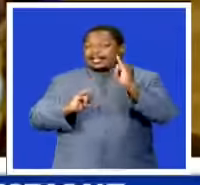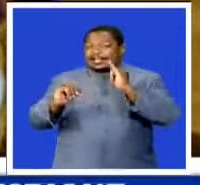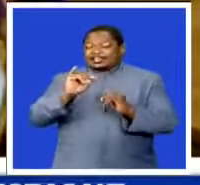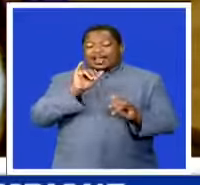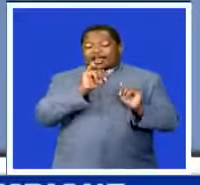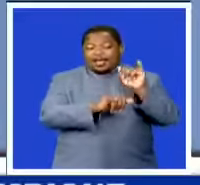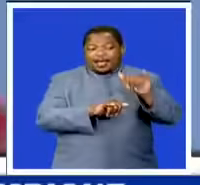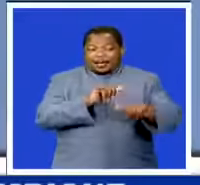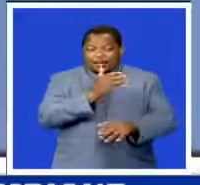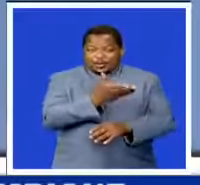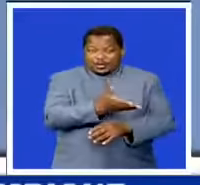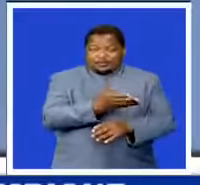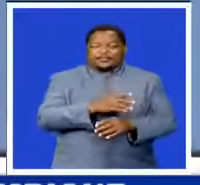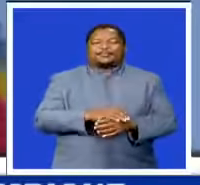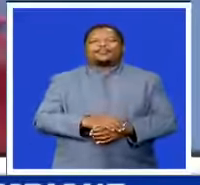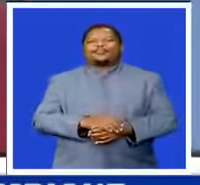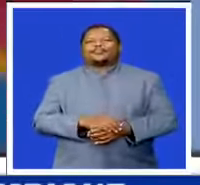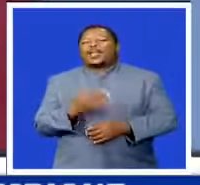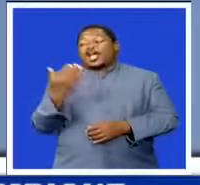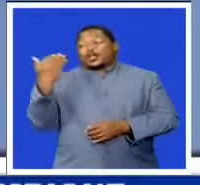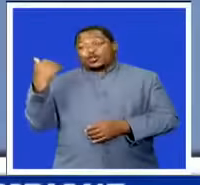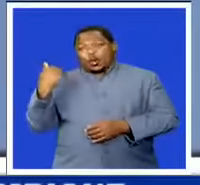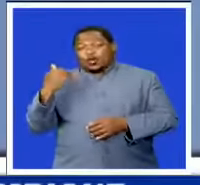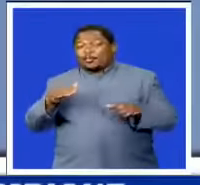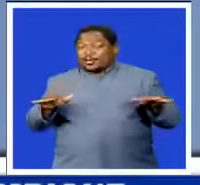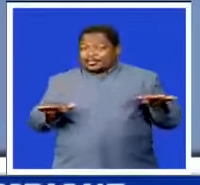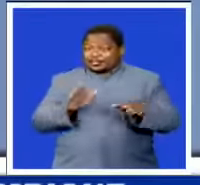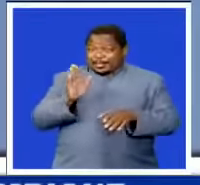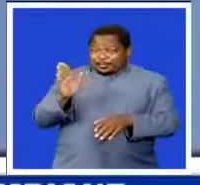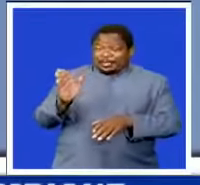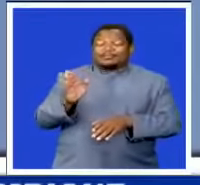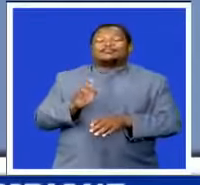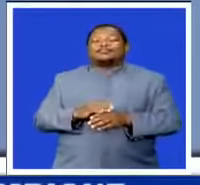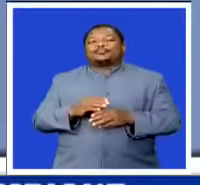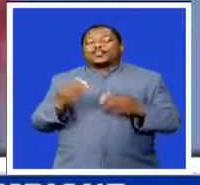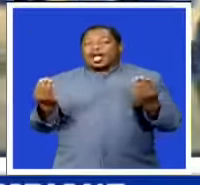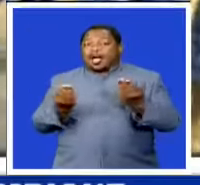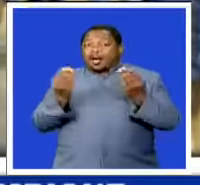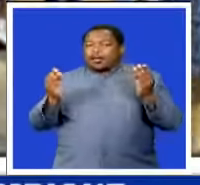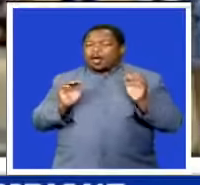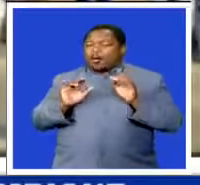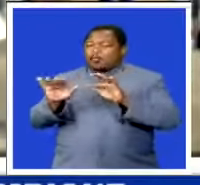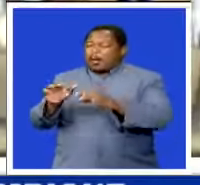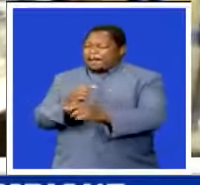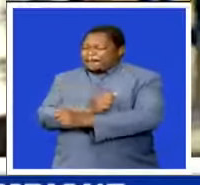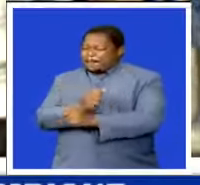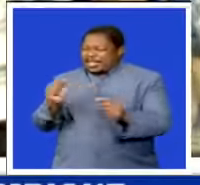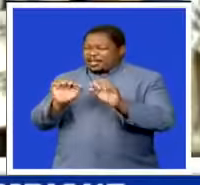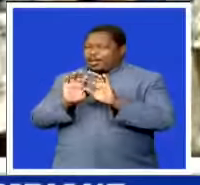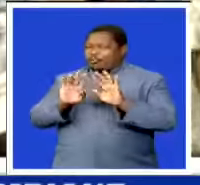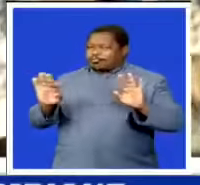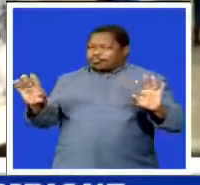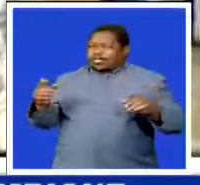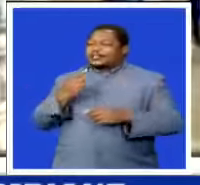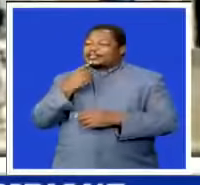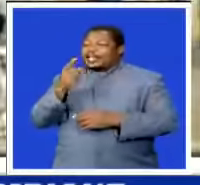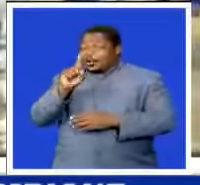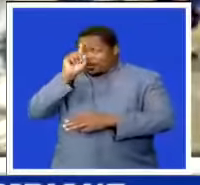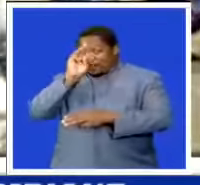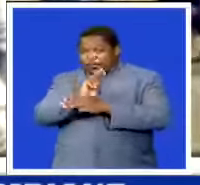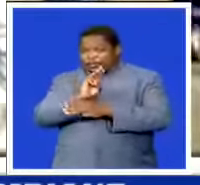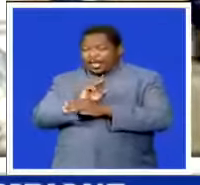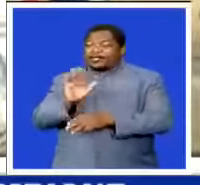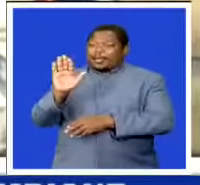sive besiphuma esiphelele tovalelisayona indlovu yemhlaba ngesikhathi isuka eSwatini. Kube nguleso nalapha eMozambique lena